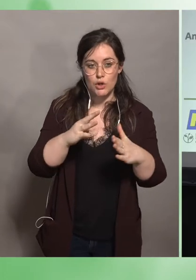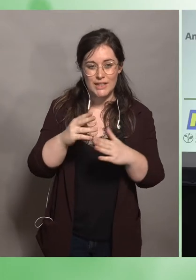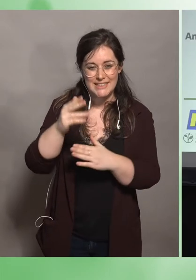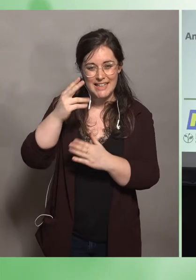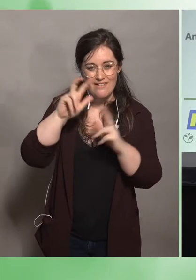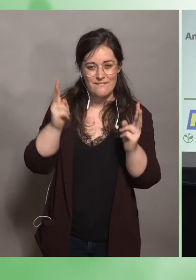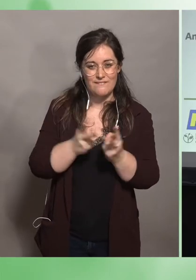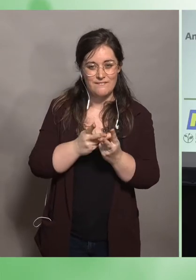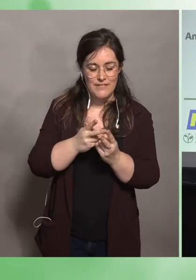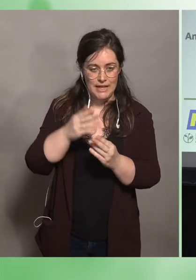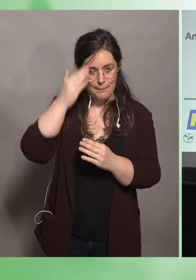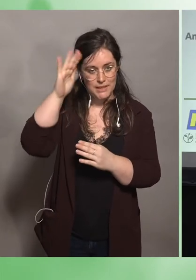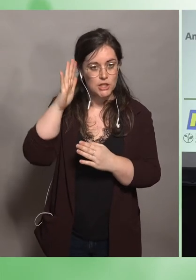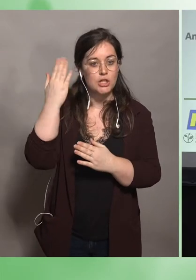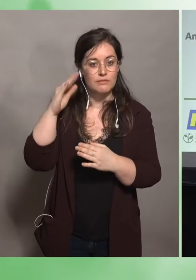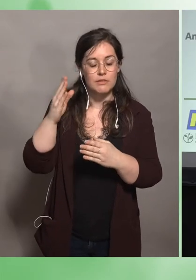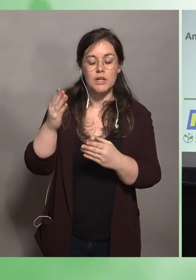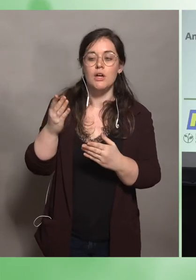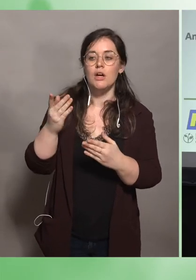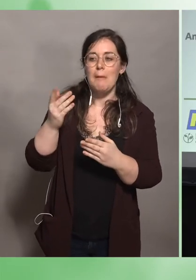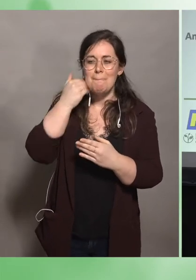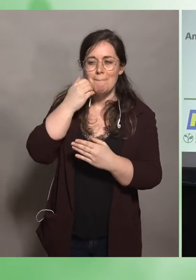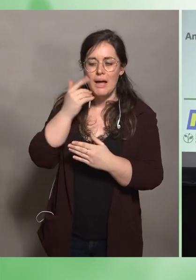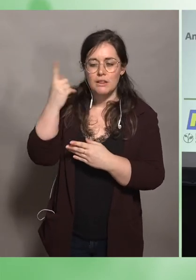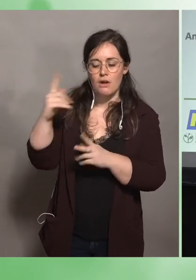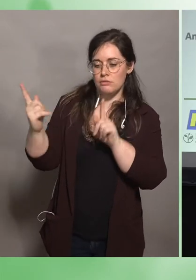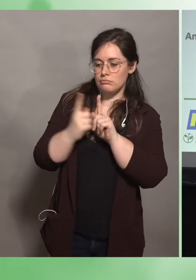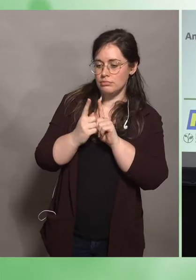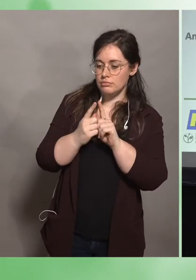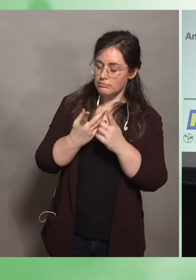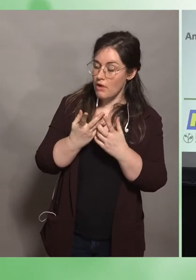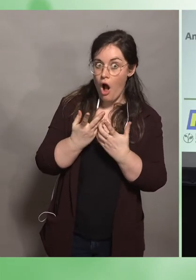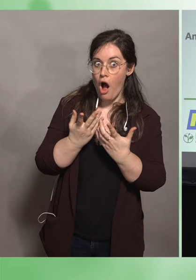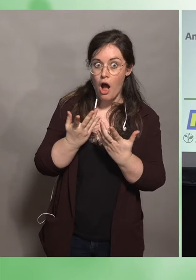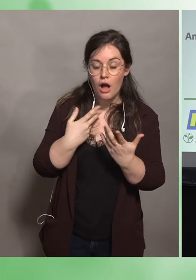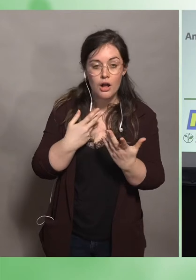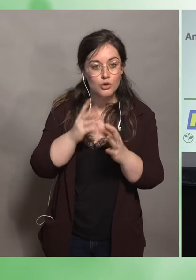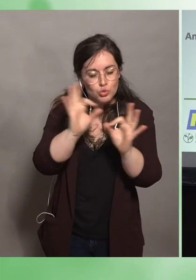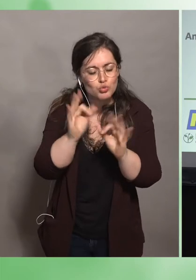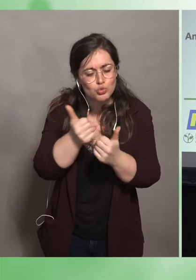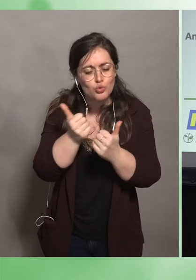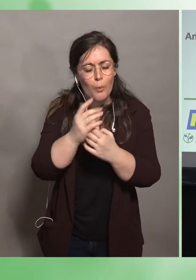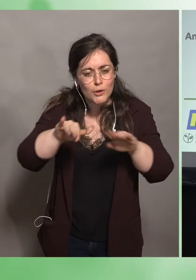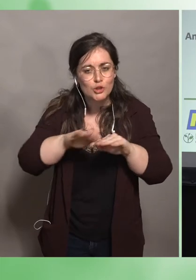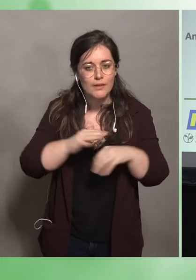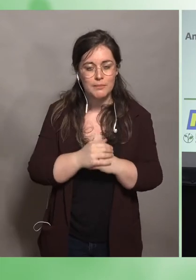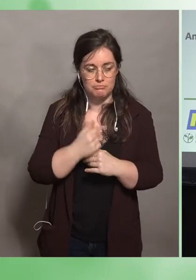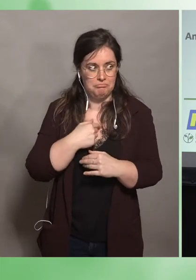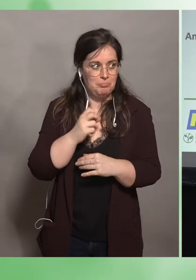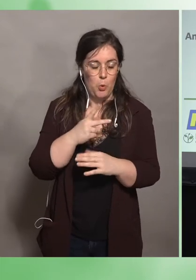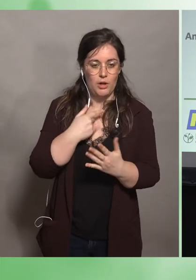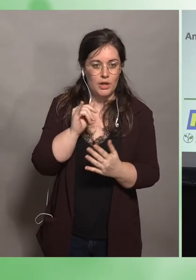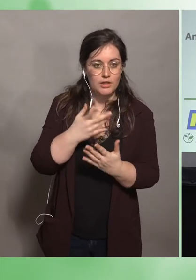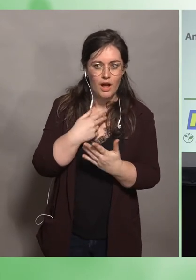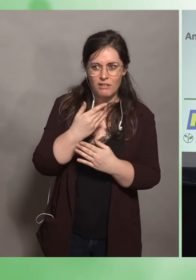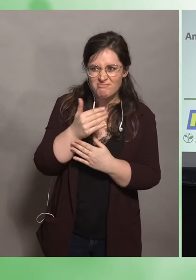junger Mann aus Malaysia ist zu mir gekommen und war ganz begeistert nach dem Vorlauf und hat gemeint, war so toll geschwommen. Und ich habe gedacht, okay, ja, super, aber da waren irgendwie